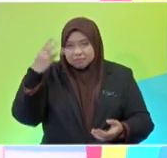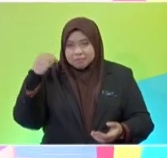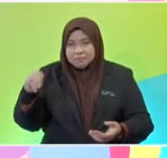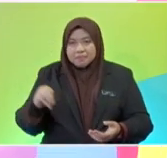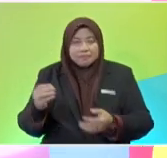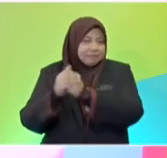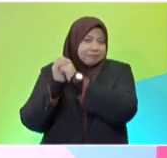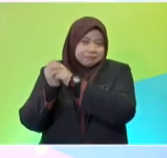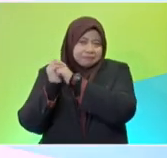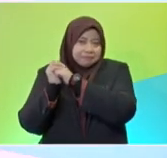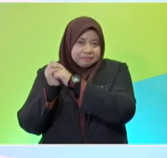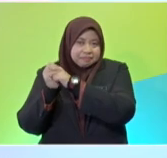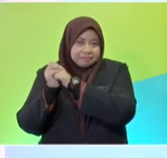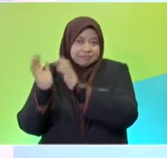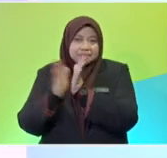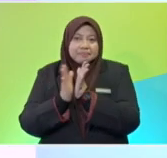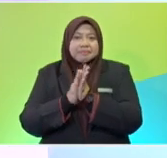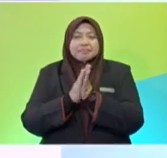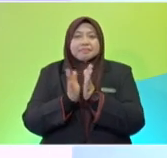tanya te